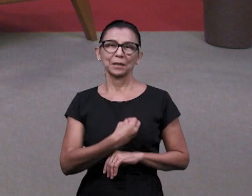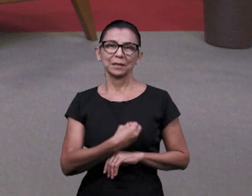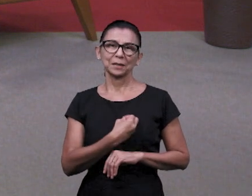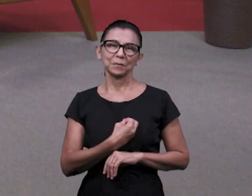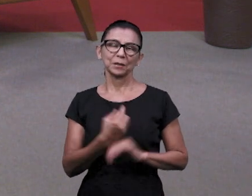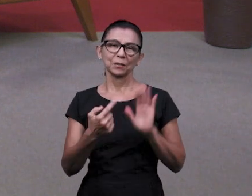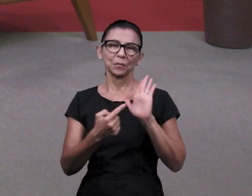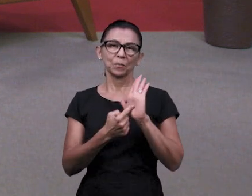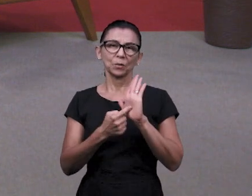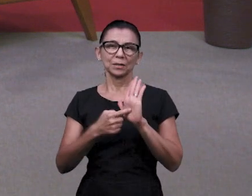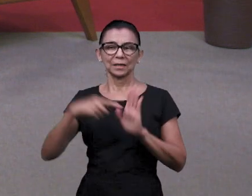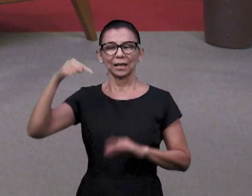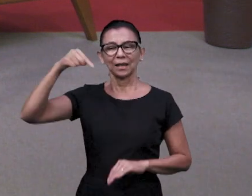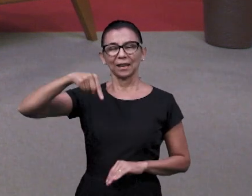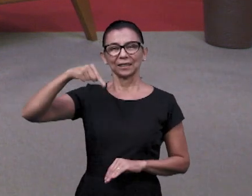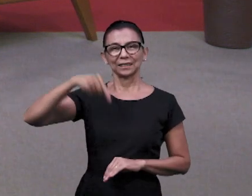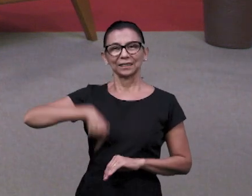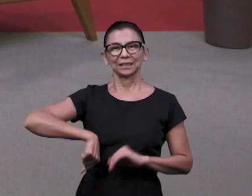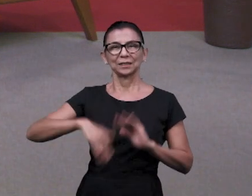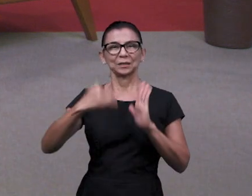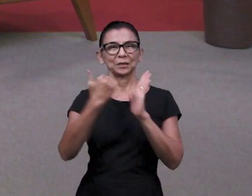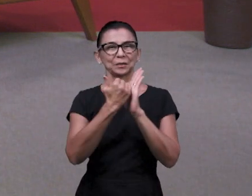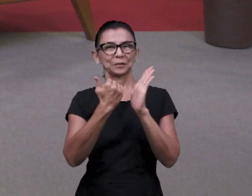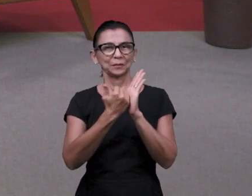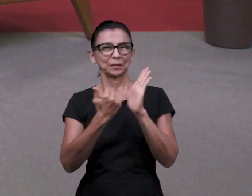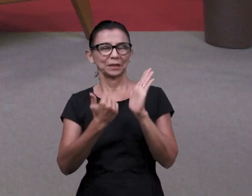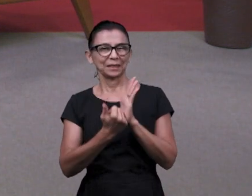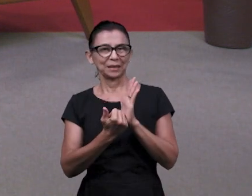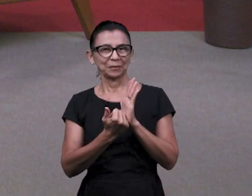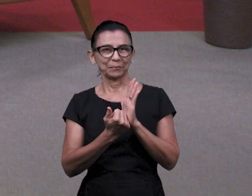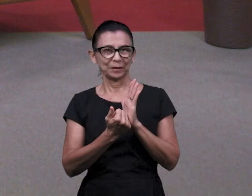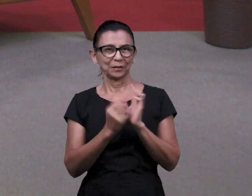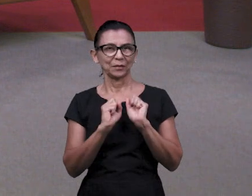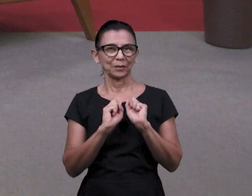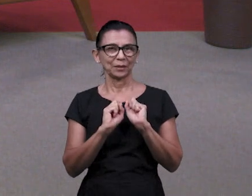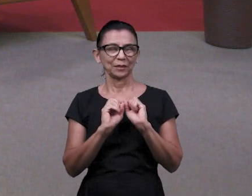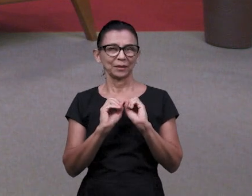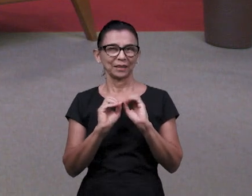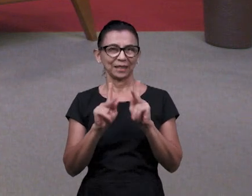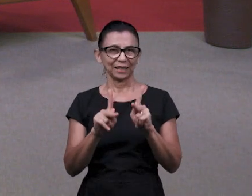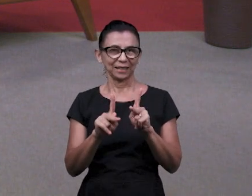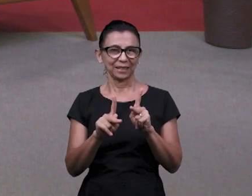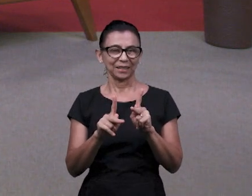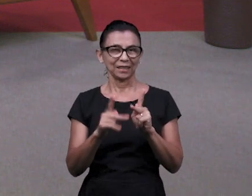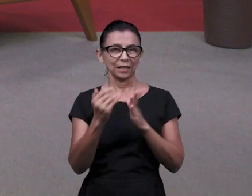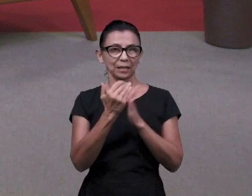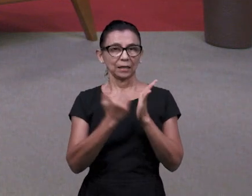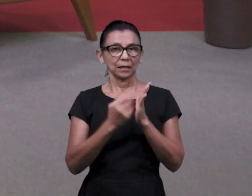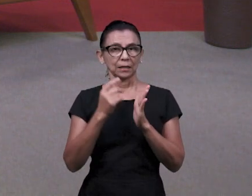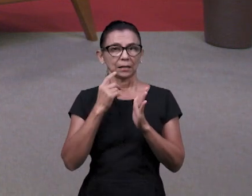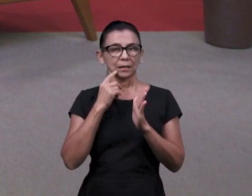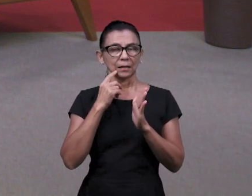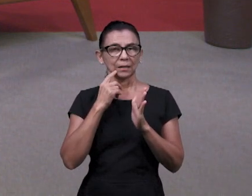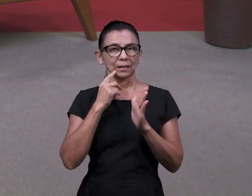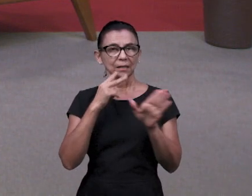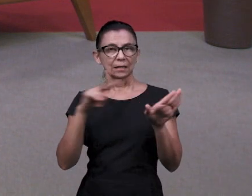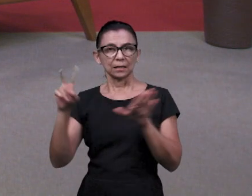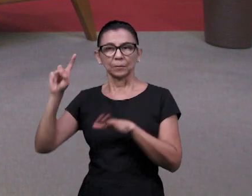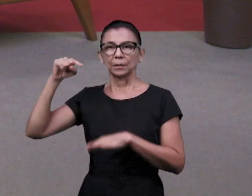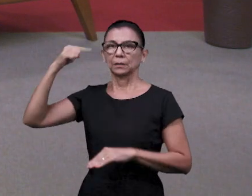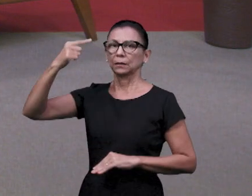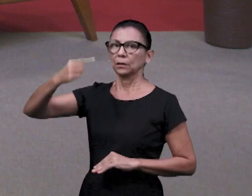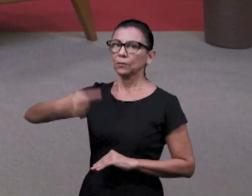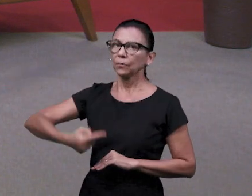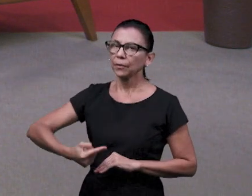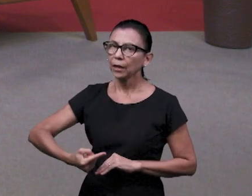plaisir d'apporter votre contribution dans la prochaine édition de leçon du Manaïm. Donc, ne laissez pas de participer. Nous